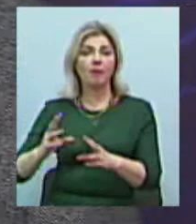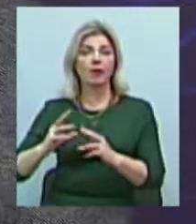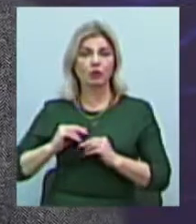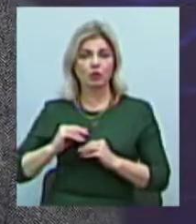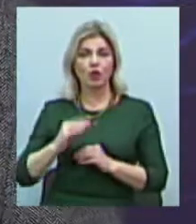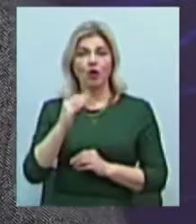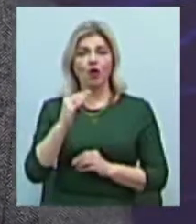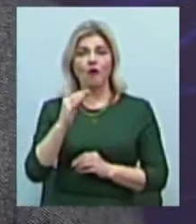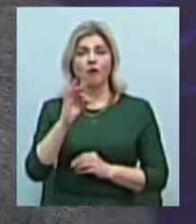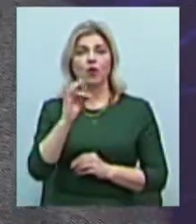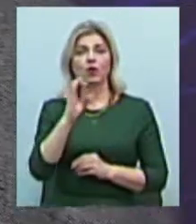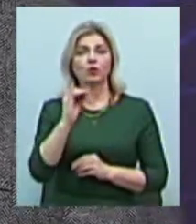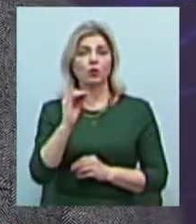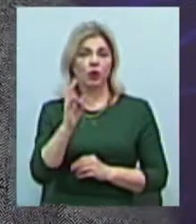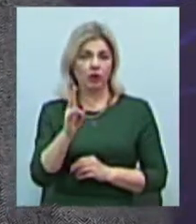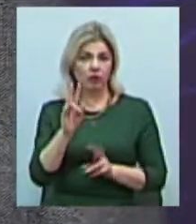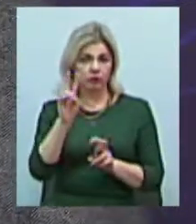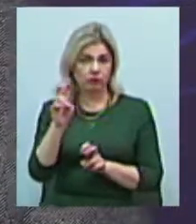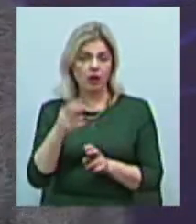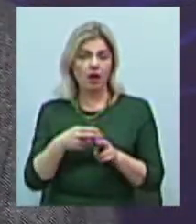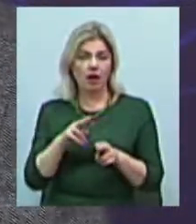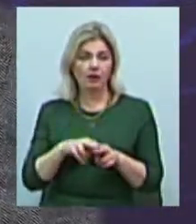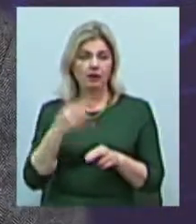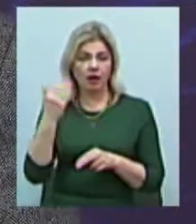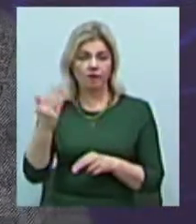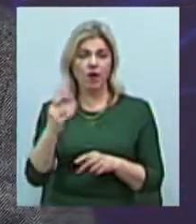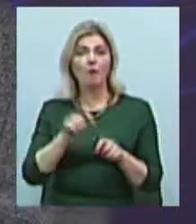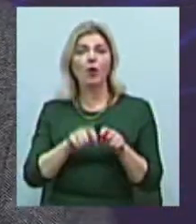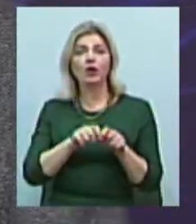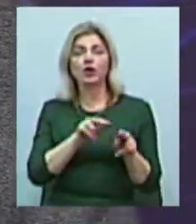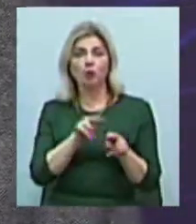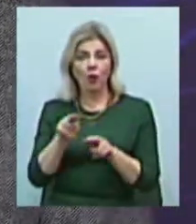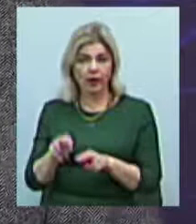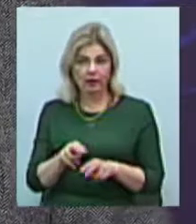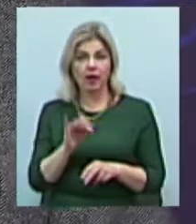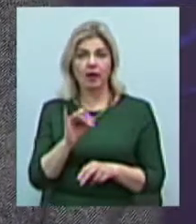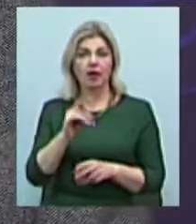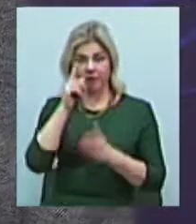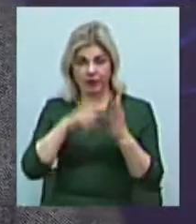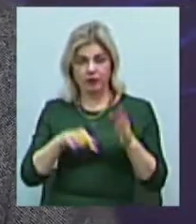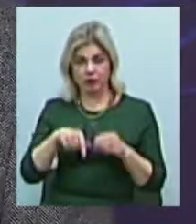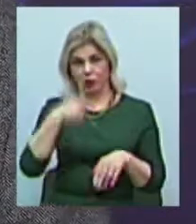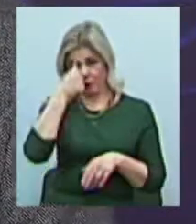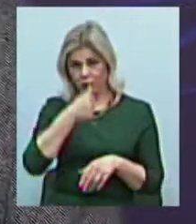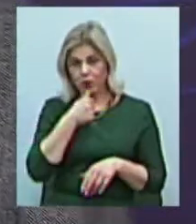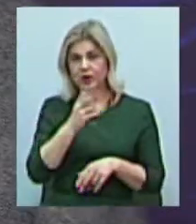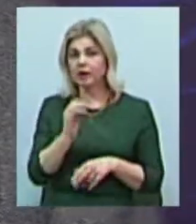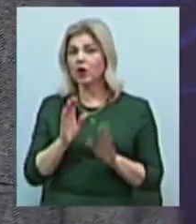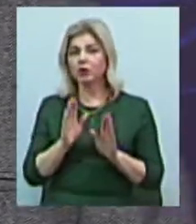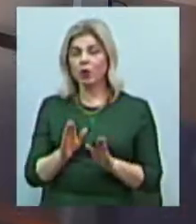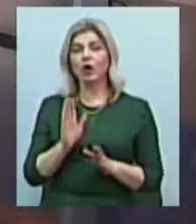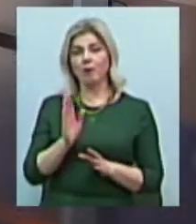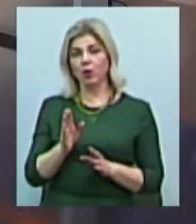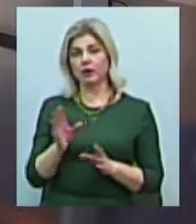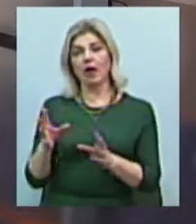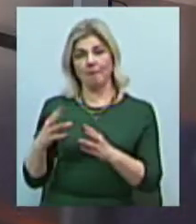Фарсюк Кост. Це громадський моніторинг, і ми там дуже сподіваємося, що в цьому році ми не тільки будемо візуально з